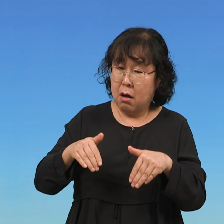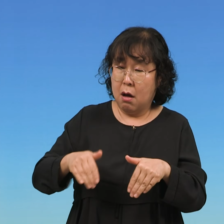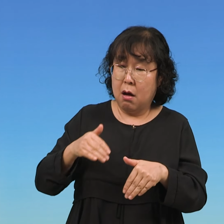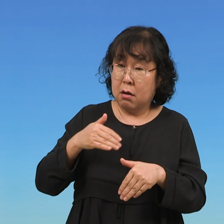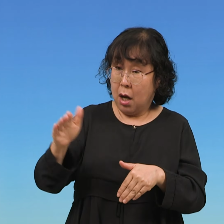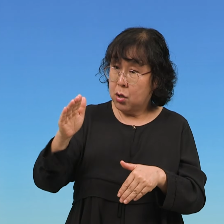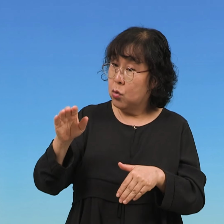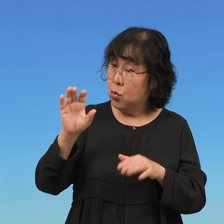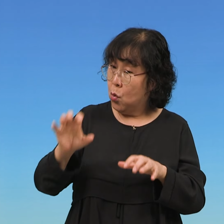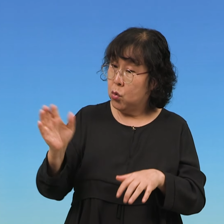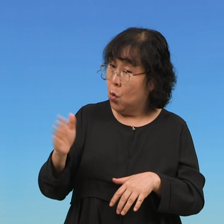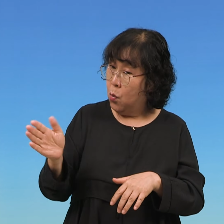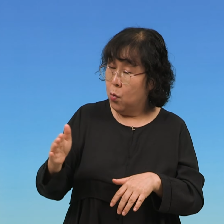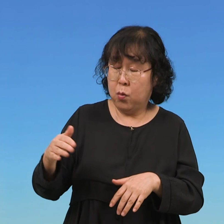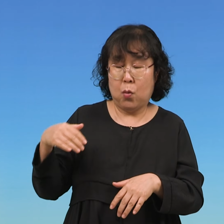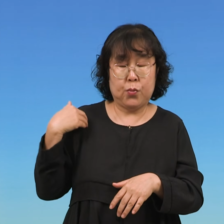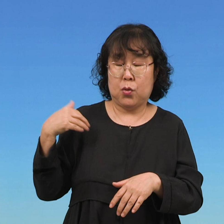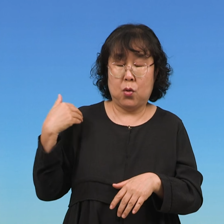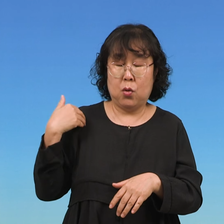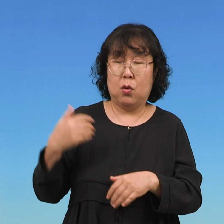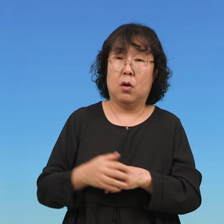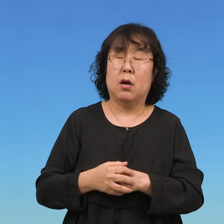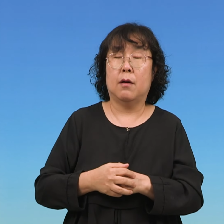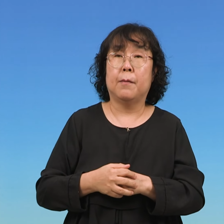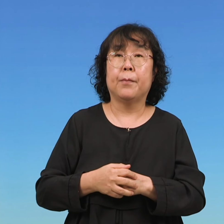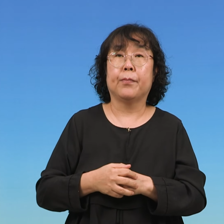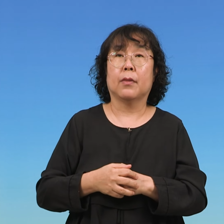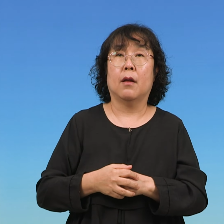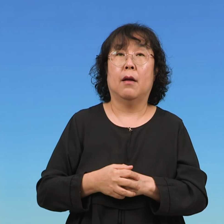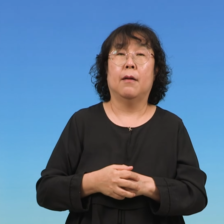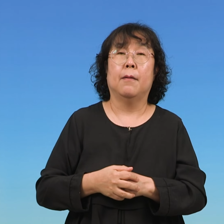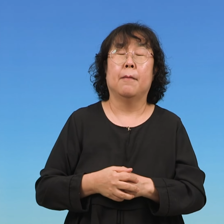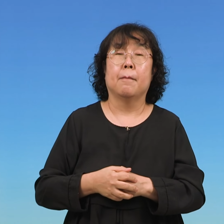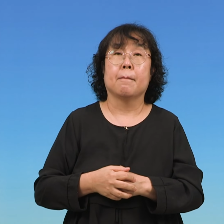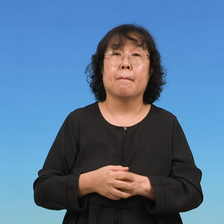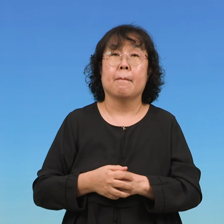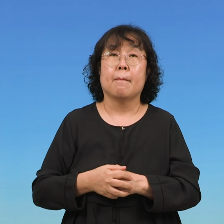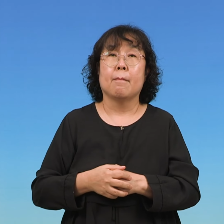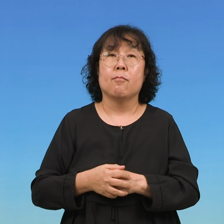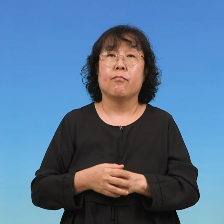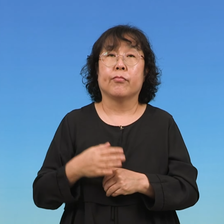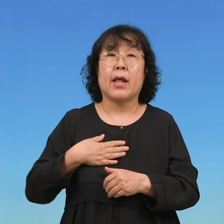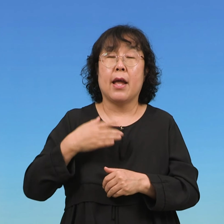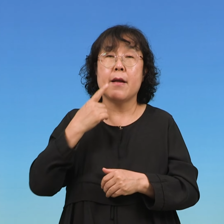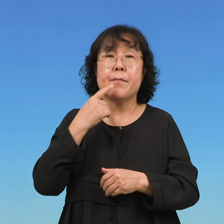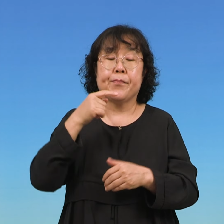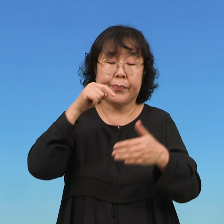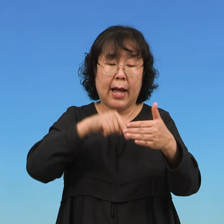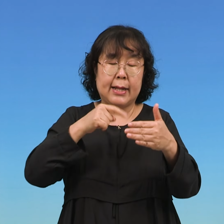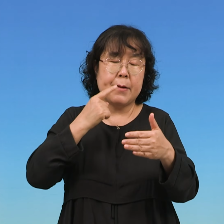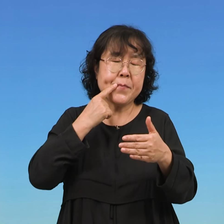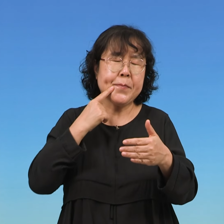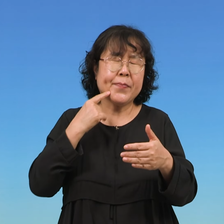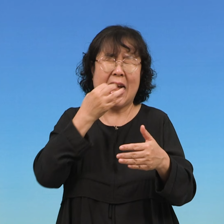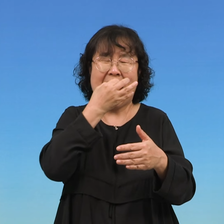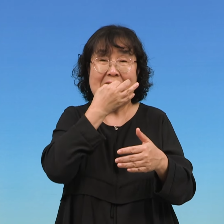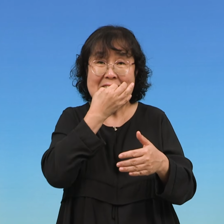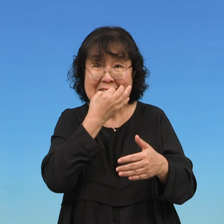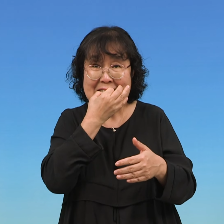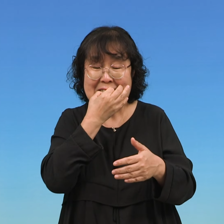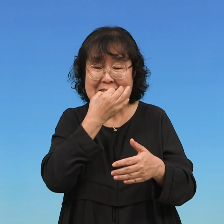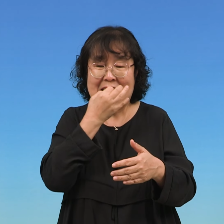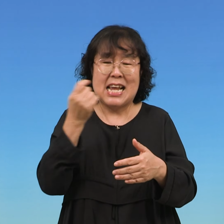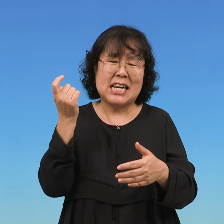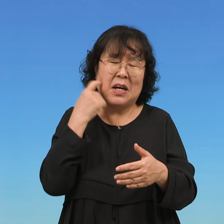당신의 종이 아무데도 가지 아니하였나이다 다시 정리해 드릴까요 탐욕 내 안에 있는 탐욕이